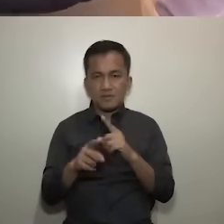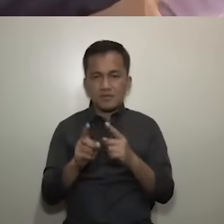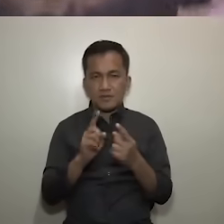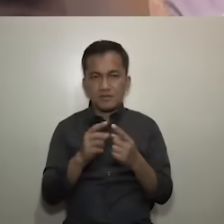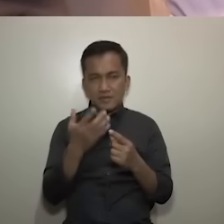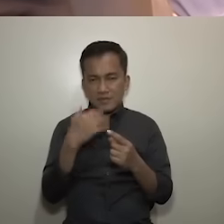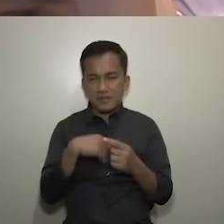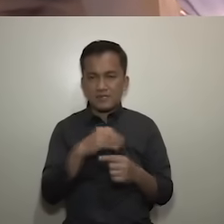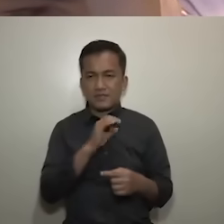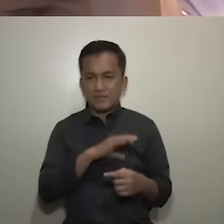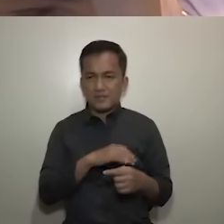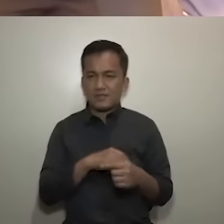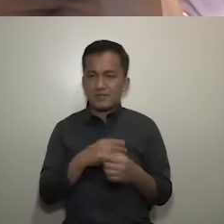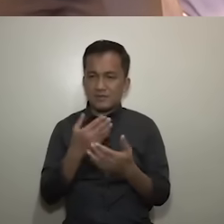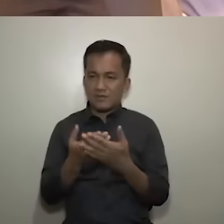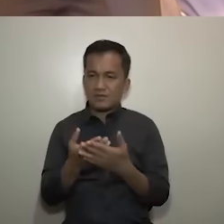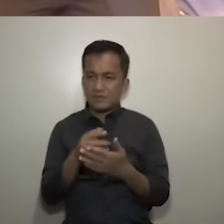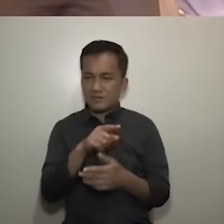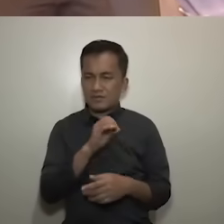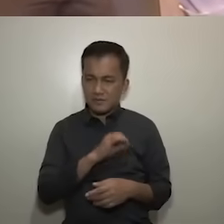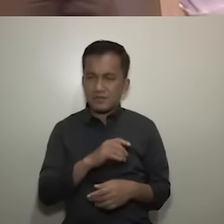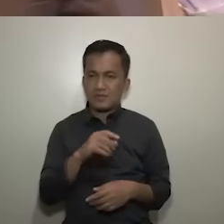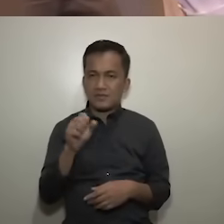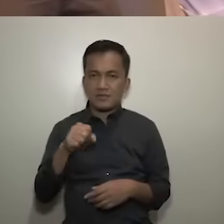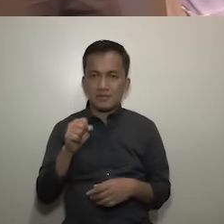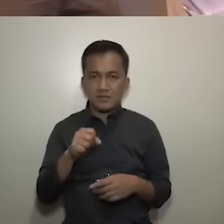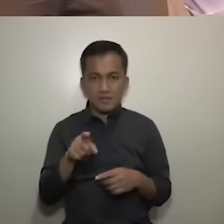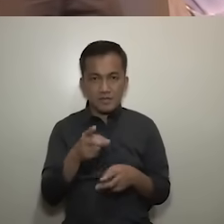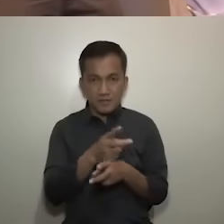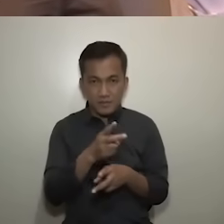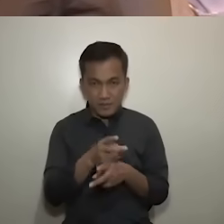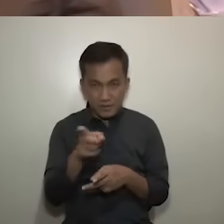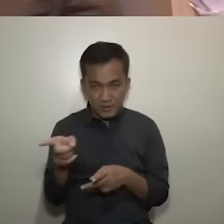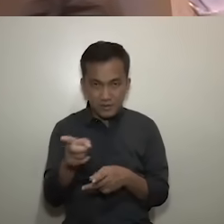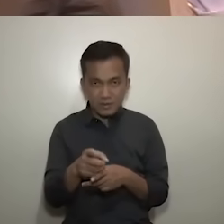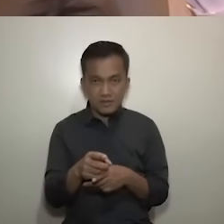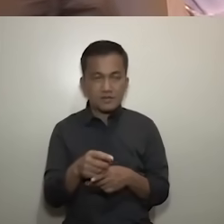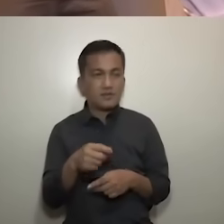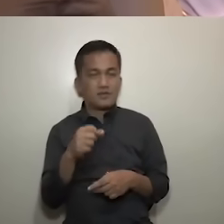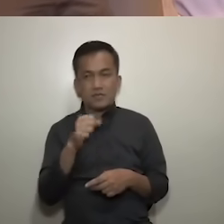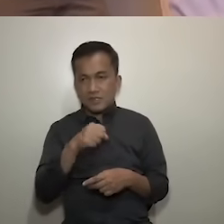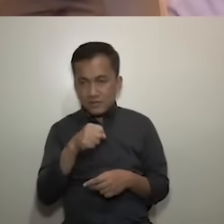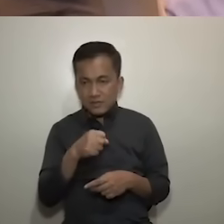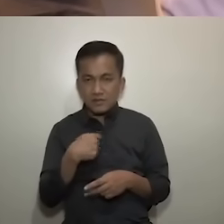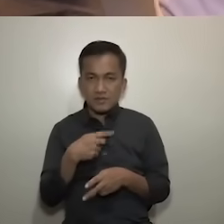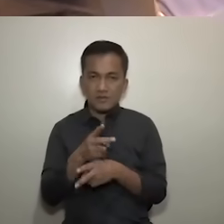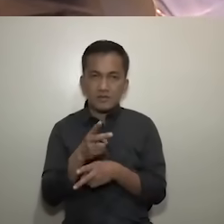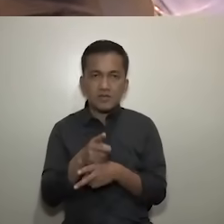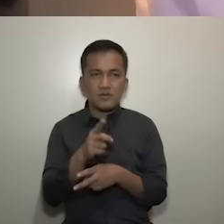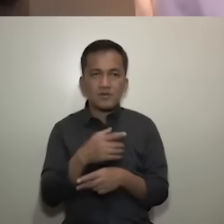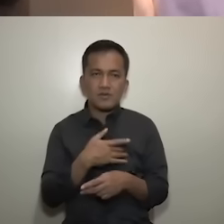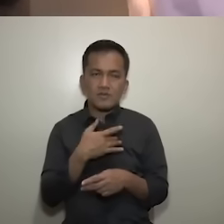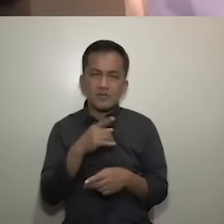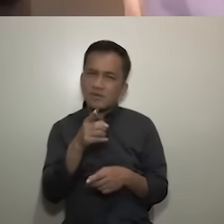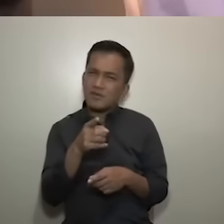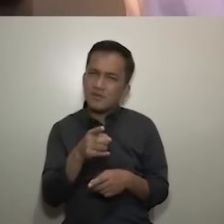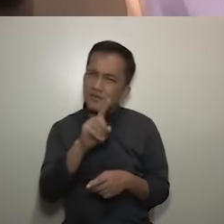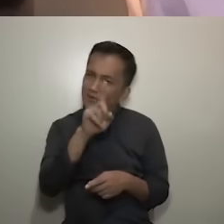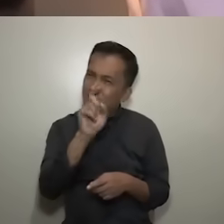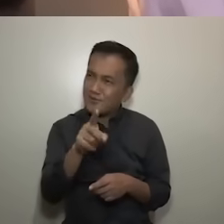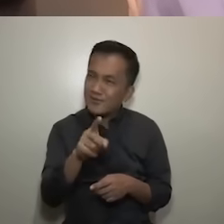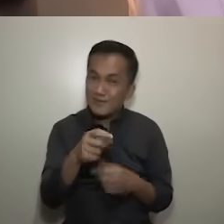doon. Maganda po yung kita nila doon. Pero at least nakabantay ka? Opo, nakabantay po ako eh. Anong naramdaman nyo, sir, na yung girlfriend